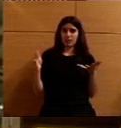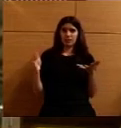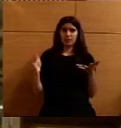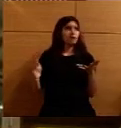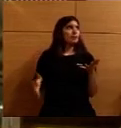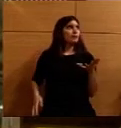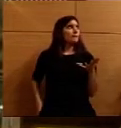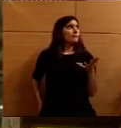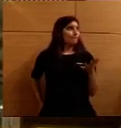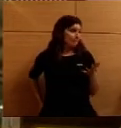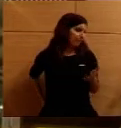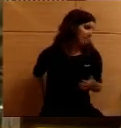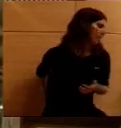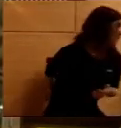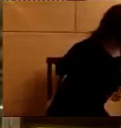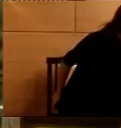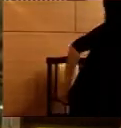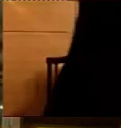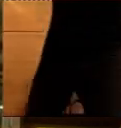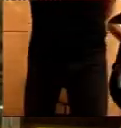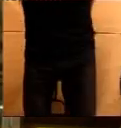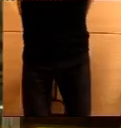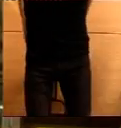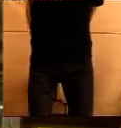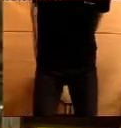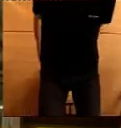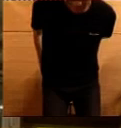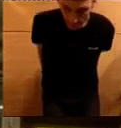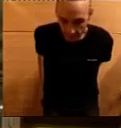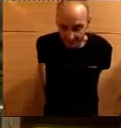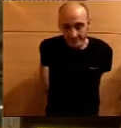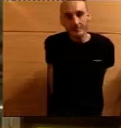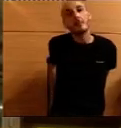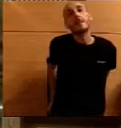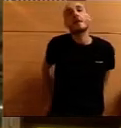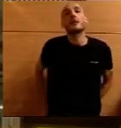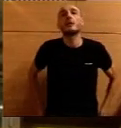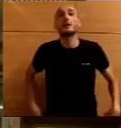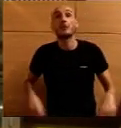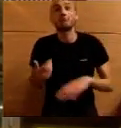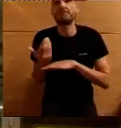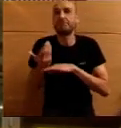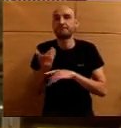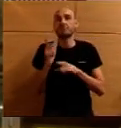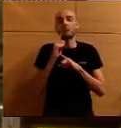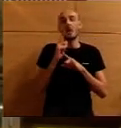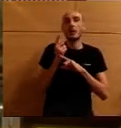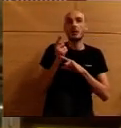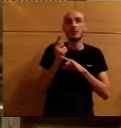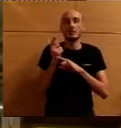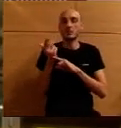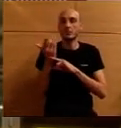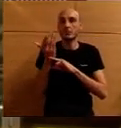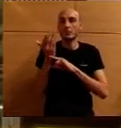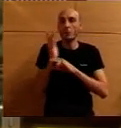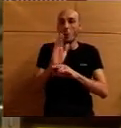Plantejar a soles, fer una proposta de que s'obriguin a altres administracions tota la capçalera, tota la cúpula d'un